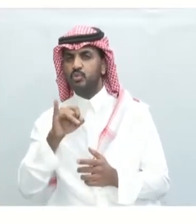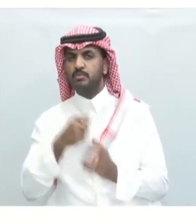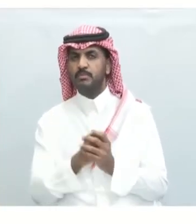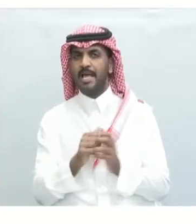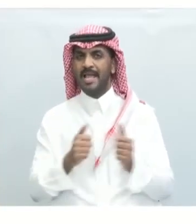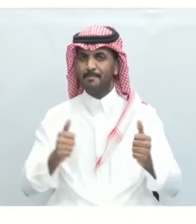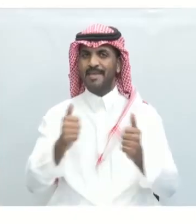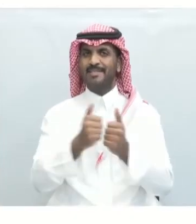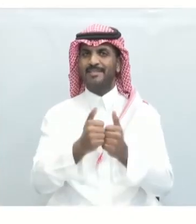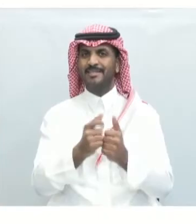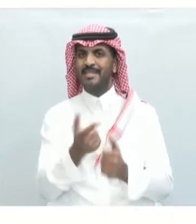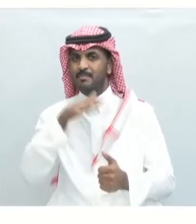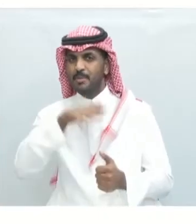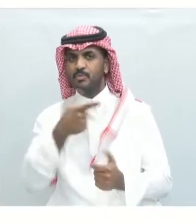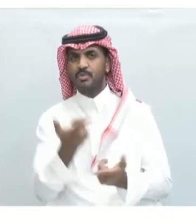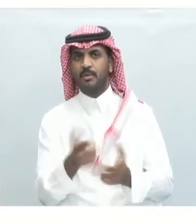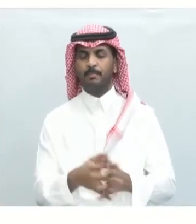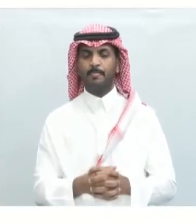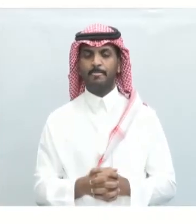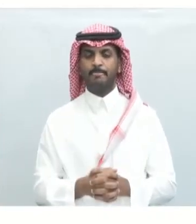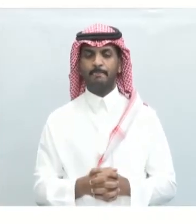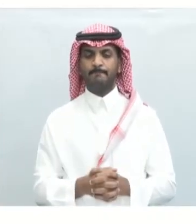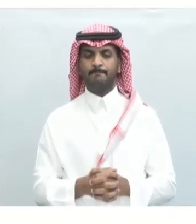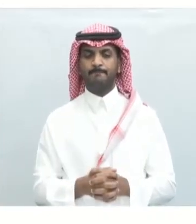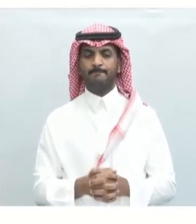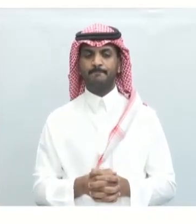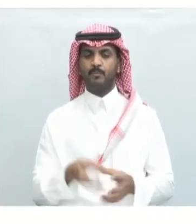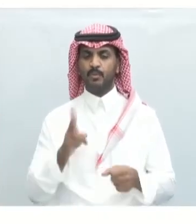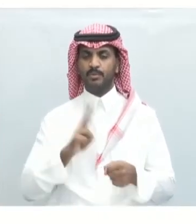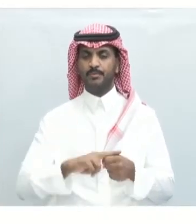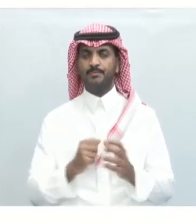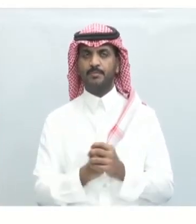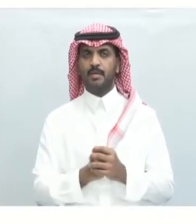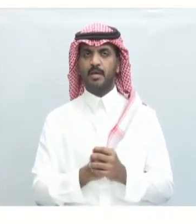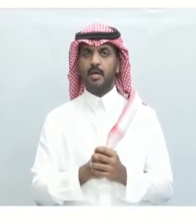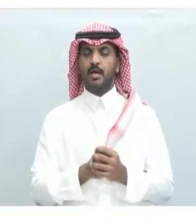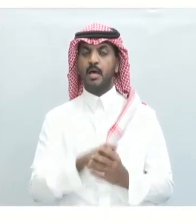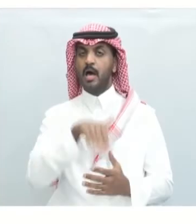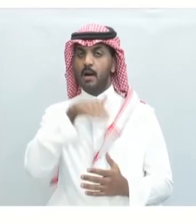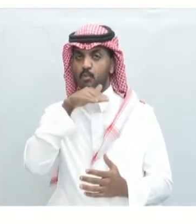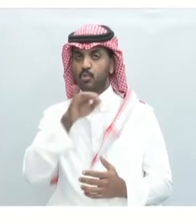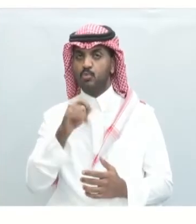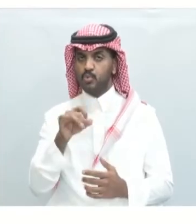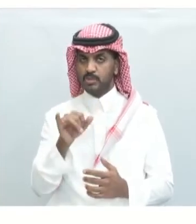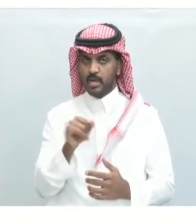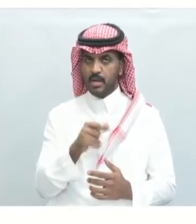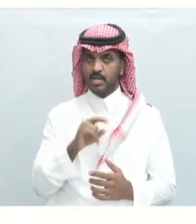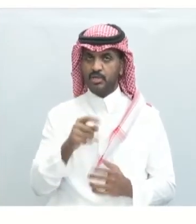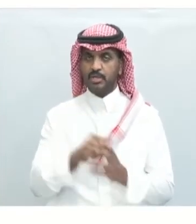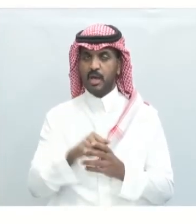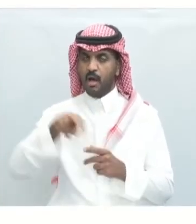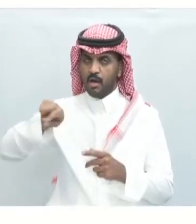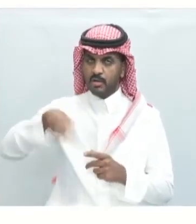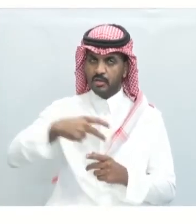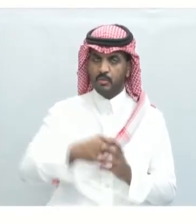النبي صلى الله عليه وسلم اعيد مره اخرى ابو موسى الاشعري يقول انه قدم